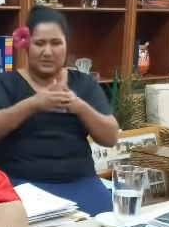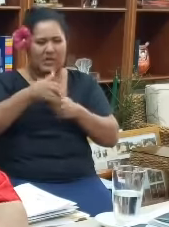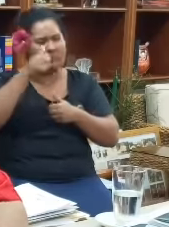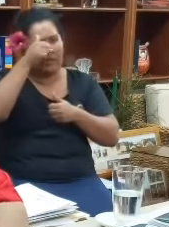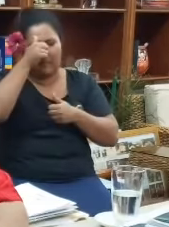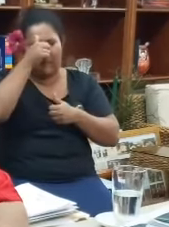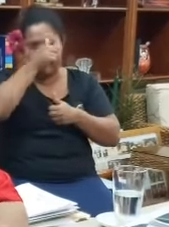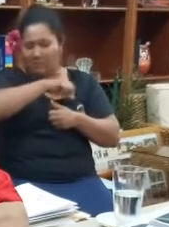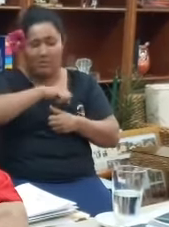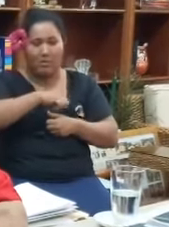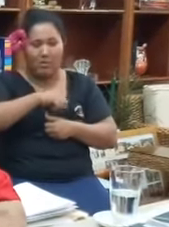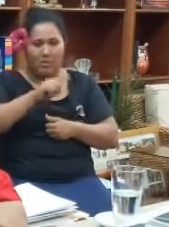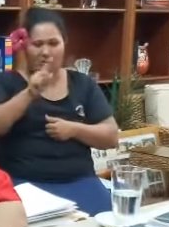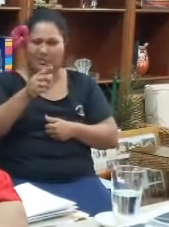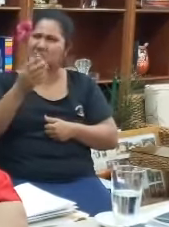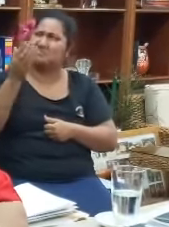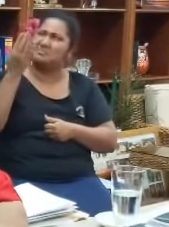ele va tu le si voi